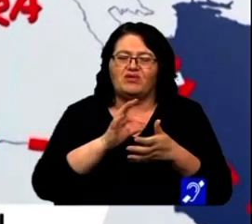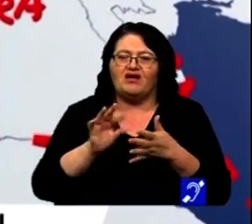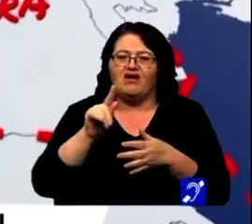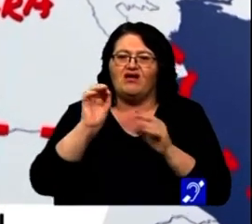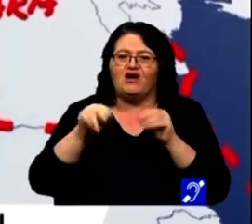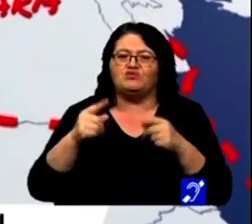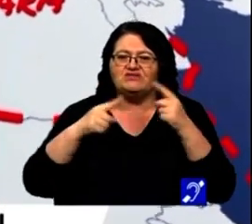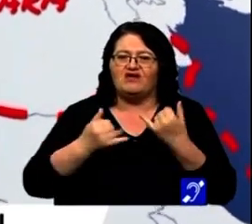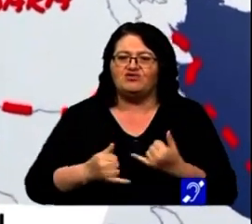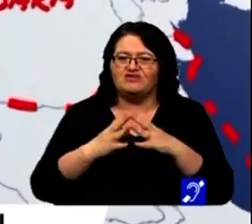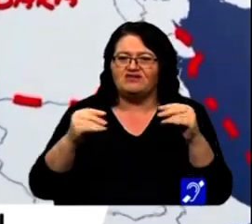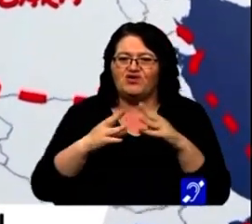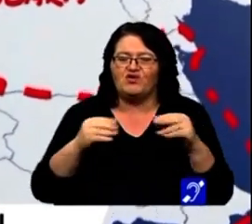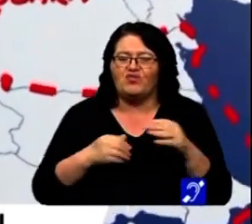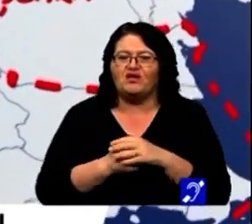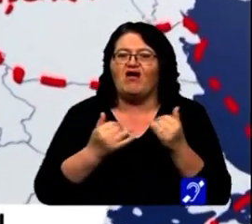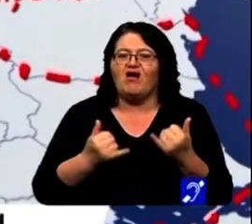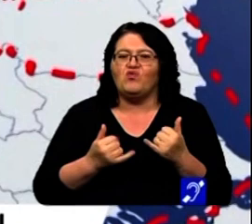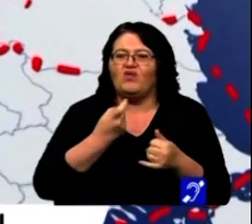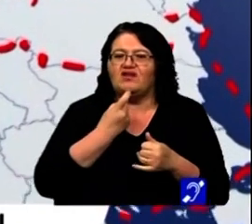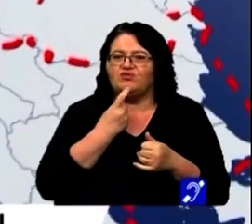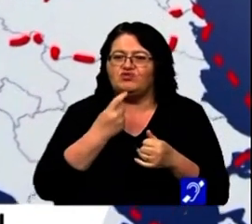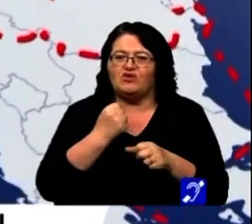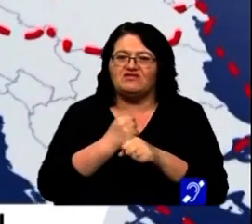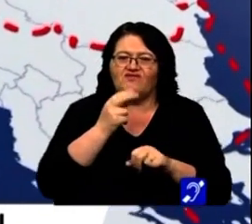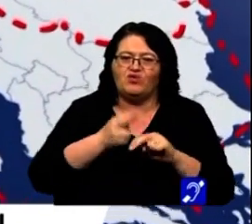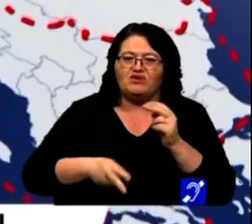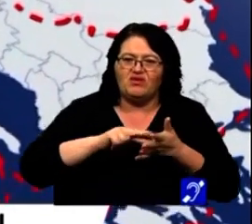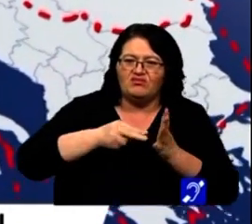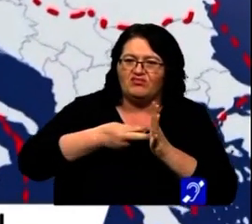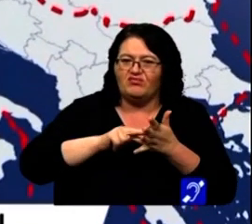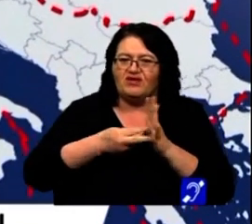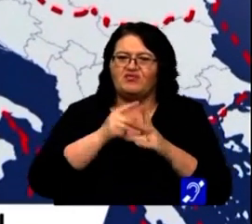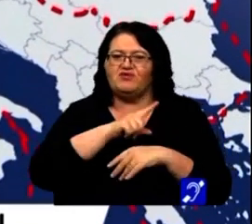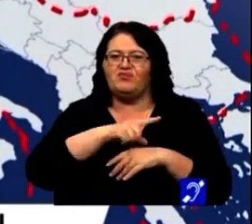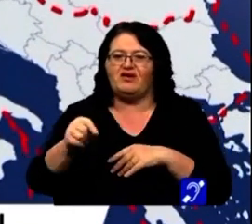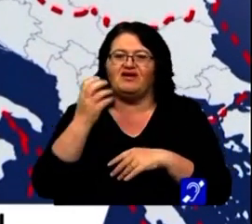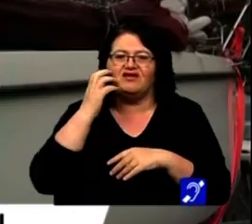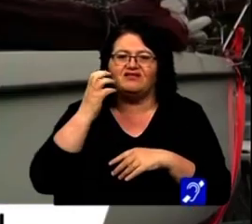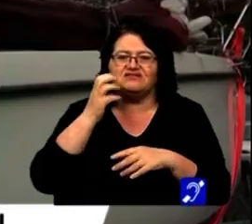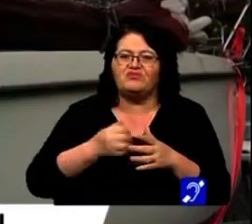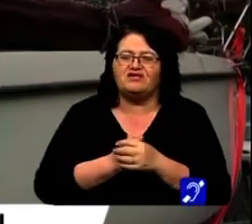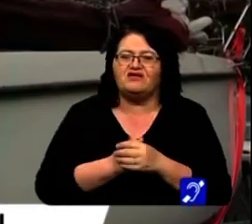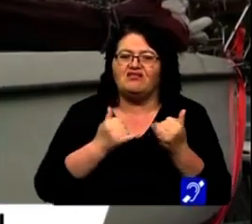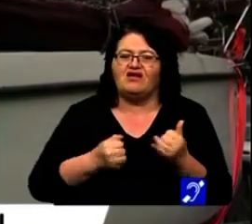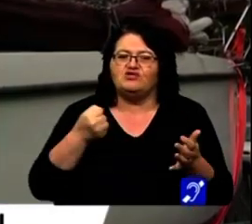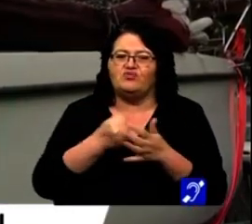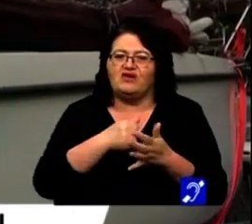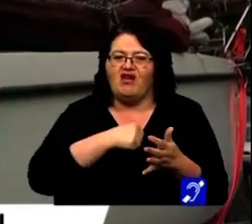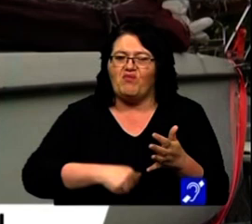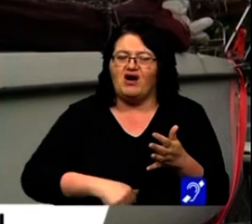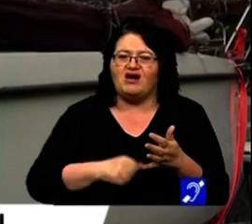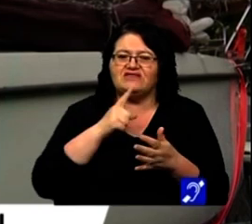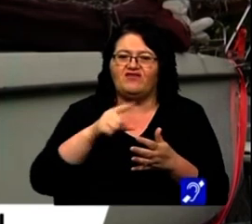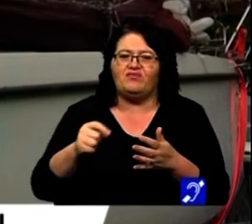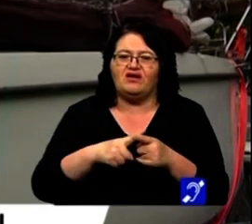ajuns zilele acestea în România, iar acum la Timișoara se fac ultimele pregătiri pentru plecarea de sâmbătă. De aici până la Marea Neagră se